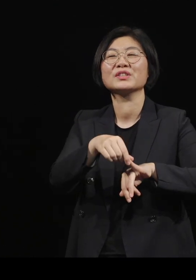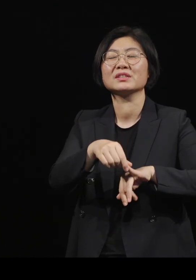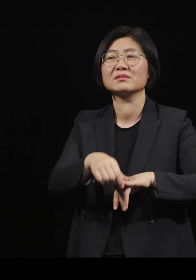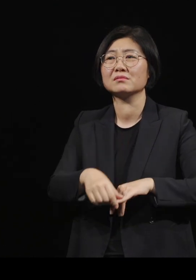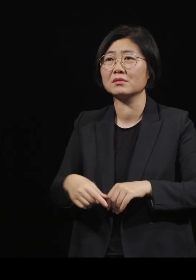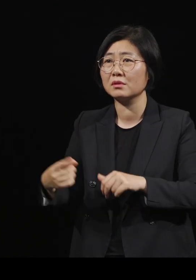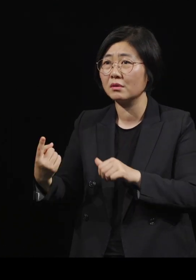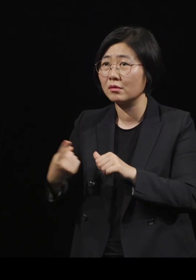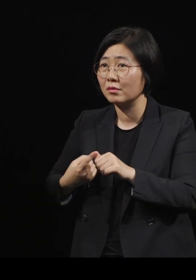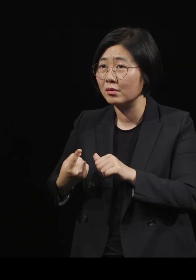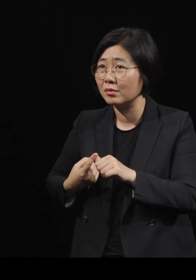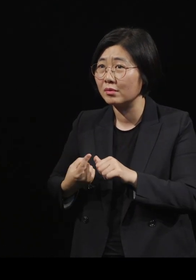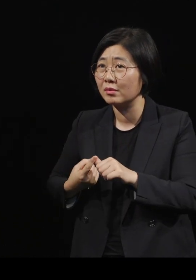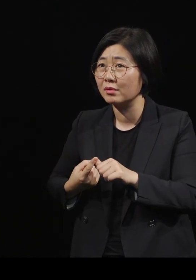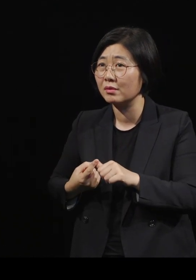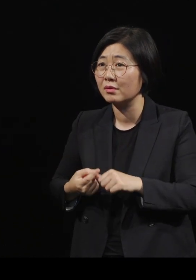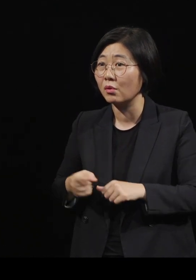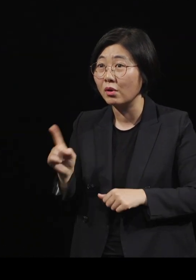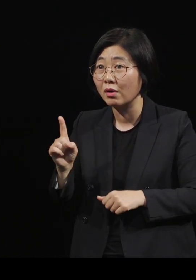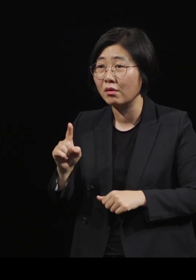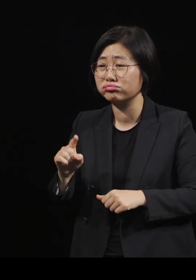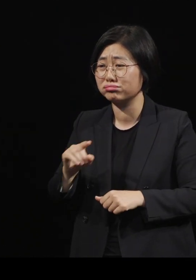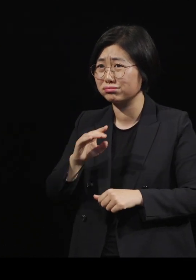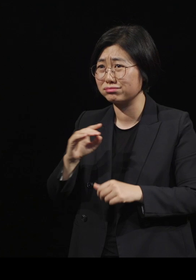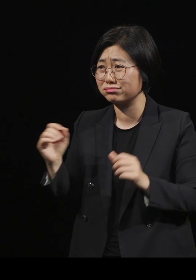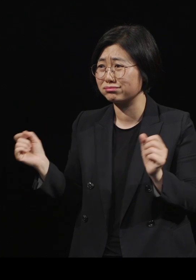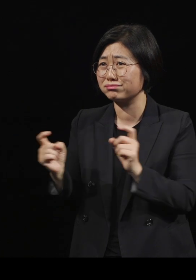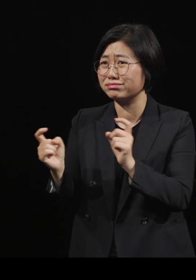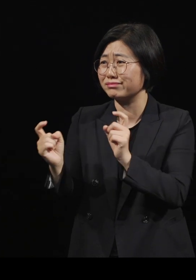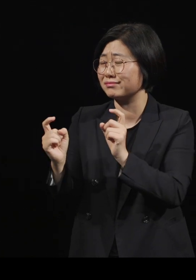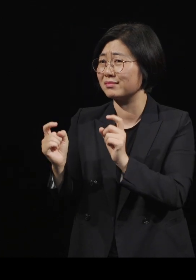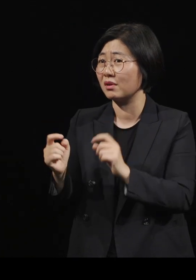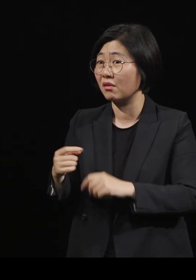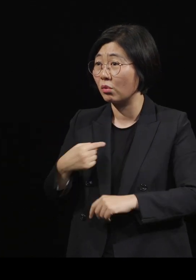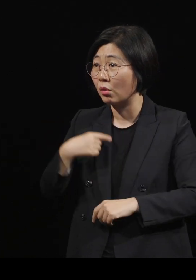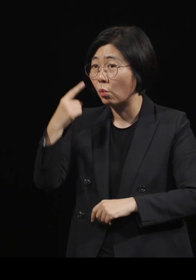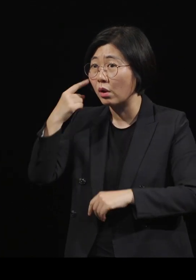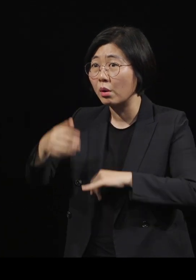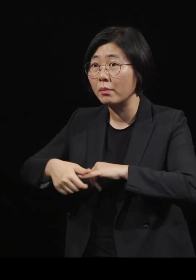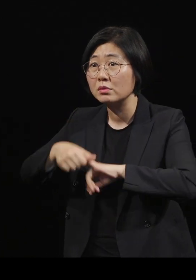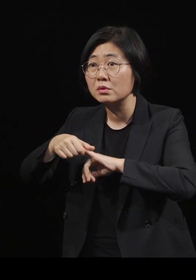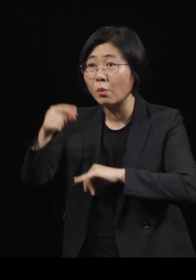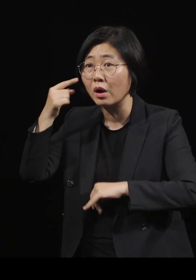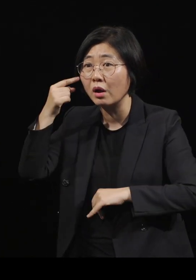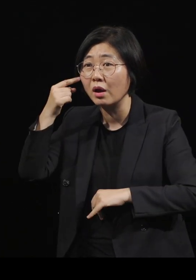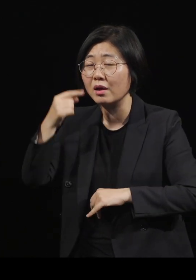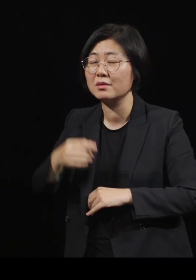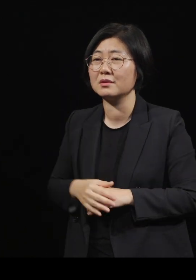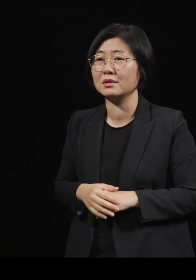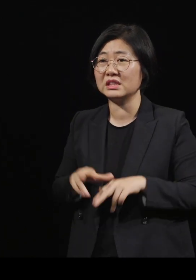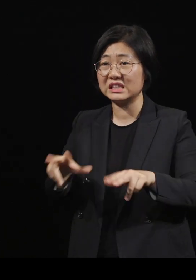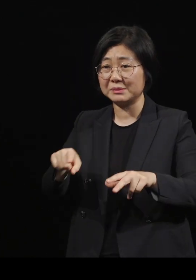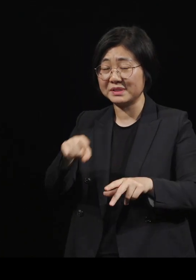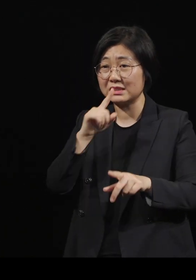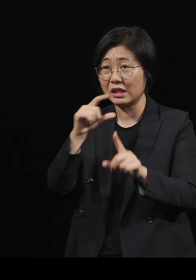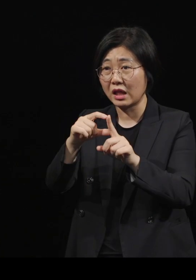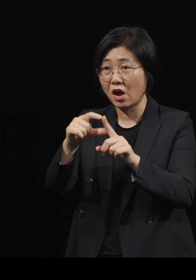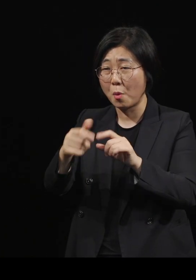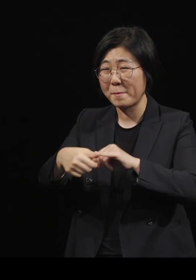거예요. 당연히 싸웠죠. 내가 왜 병이냐고? 왜? 지금도 그